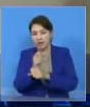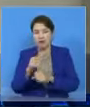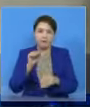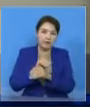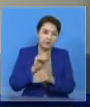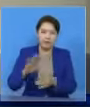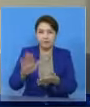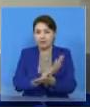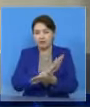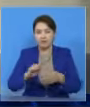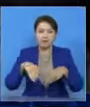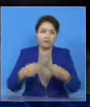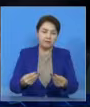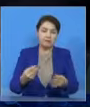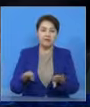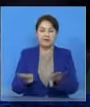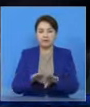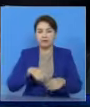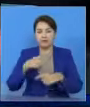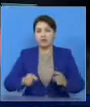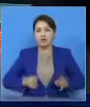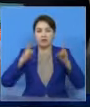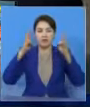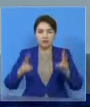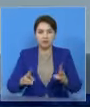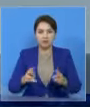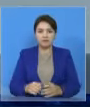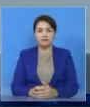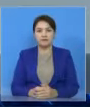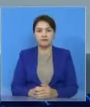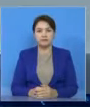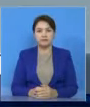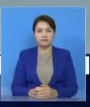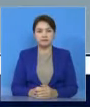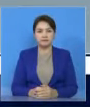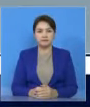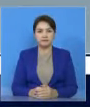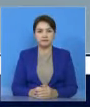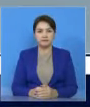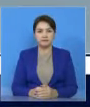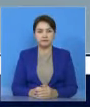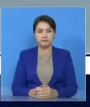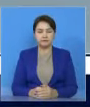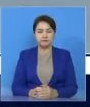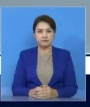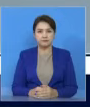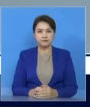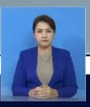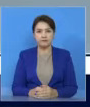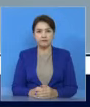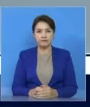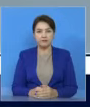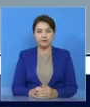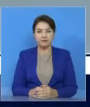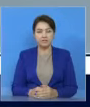құрылғыларын тегін орнатып берді. Бұл келер қауіптің алдын алады. Утечку угарного газа обнаружить невозможно.